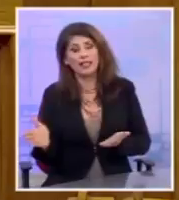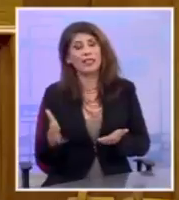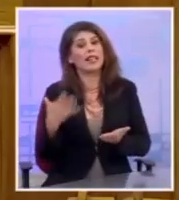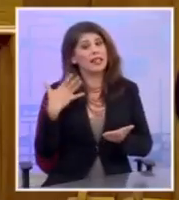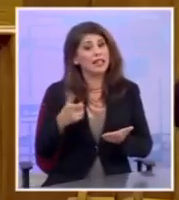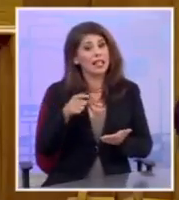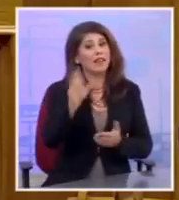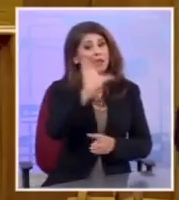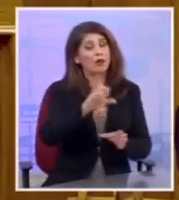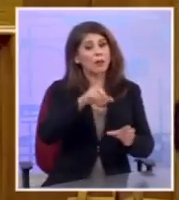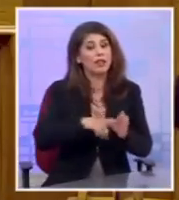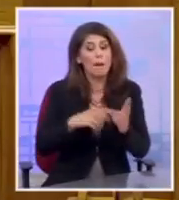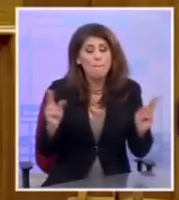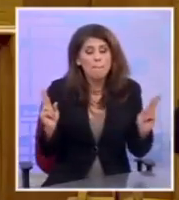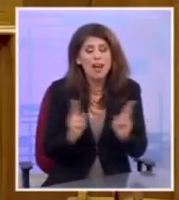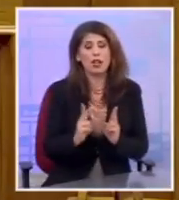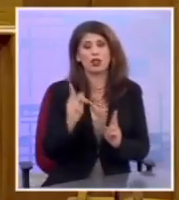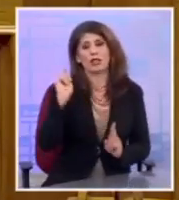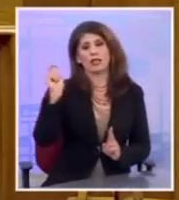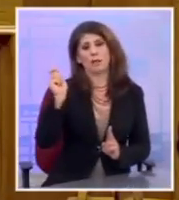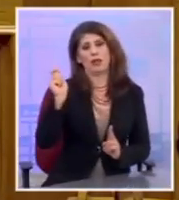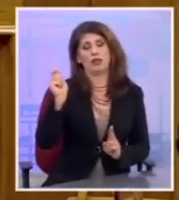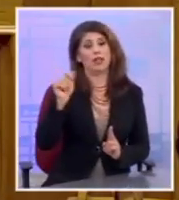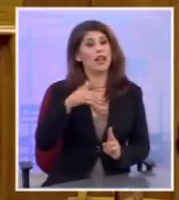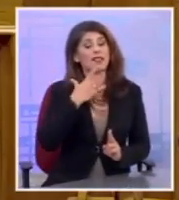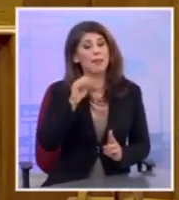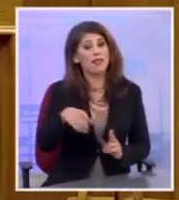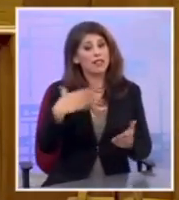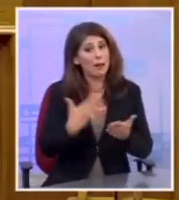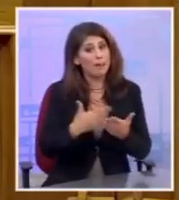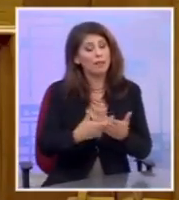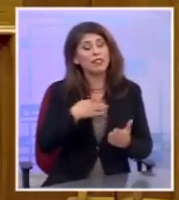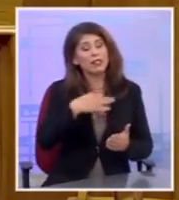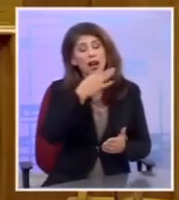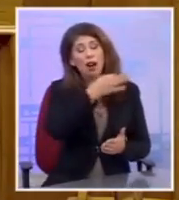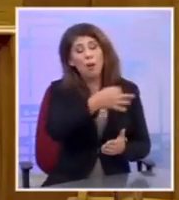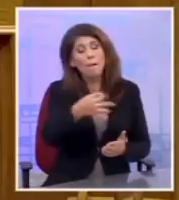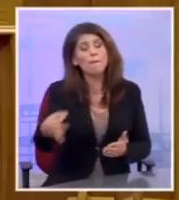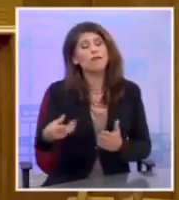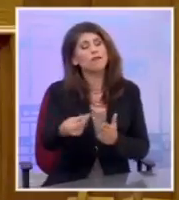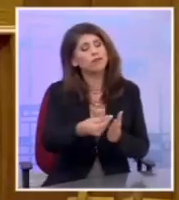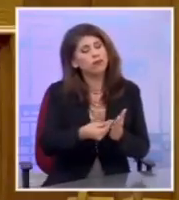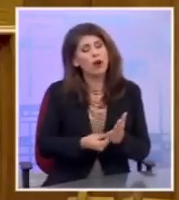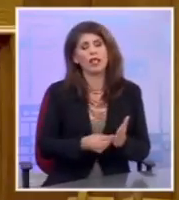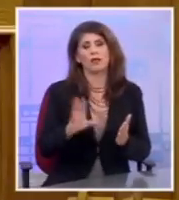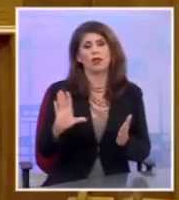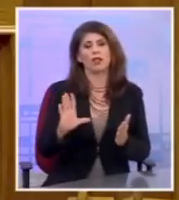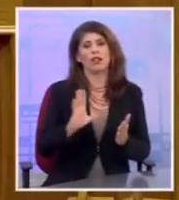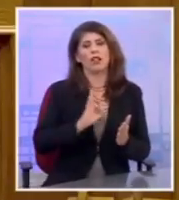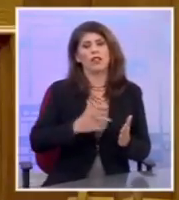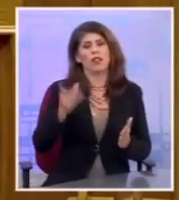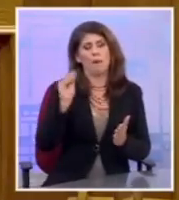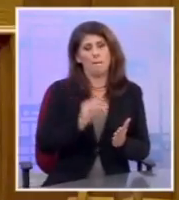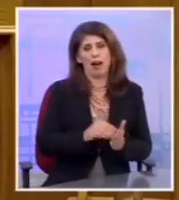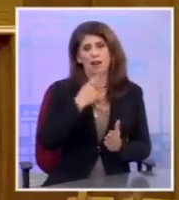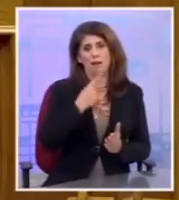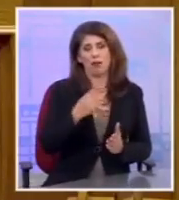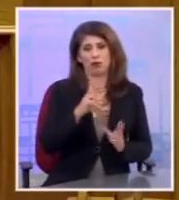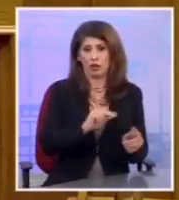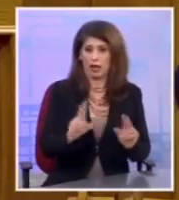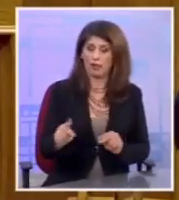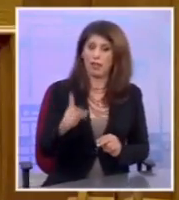είναι τόσο περιοριστική στις πολιτικές. Και επειδή αυτά τα επιχειρήματα τα έχω πει πολλές φορές και δεν θέλω να πω ξανά, να πω